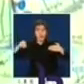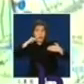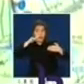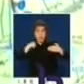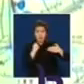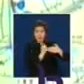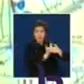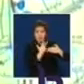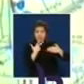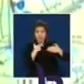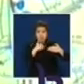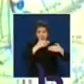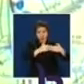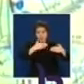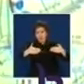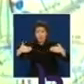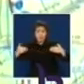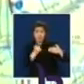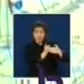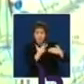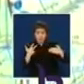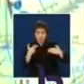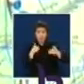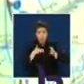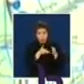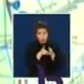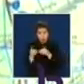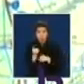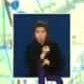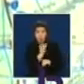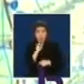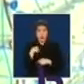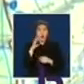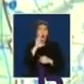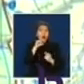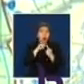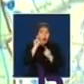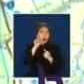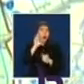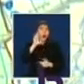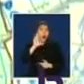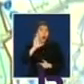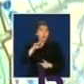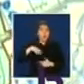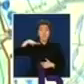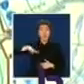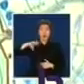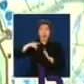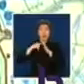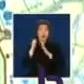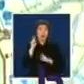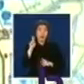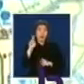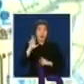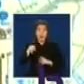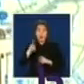ทั้งหมด3แนวด้วยกันนะคะก็คือคลองหลัก6เมืองเอกจังหวัดปทุมธานีค่ะคลองทวีวัฒนา